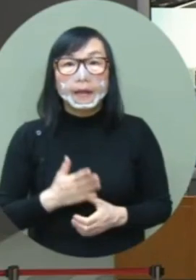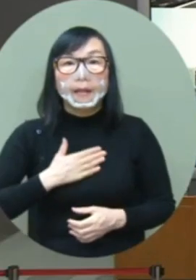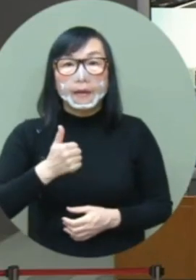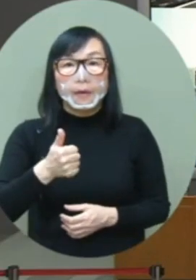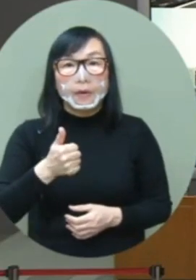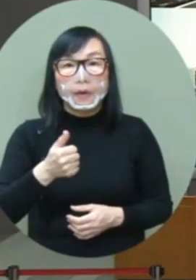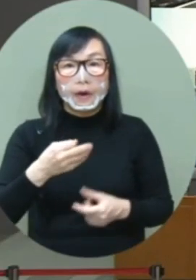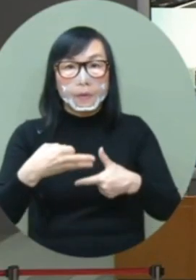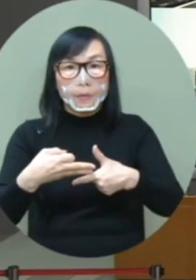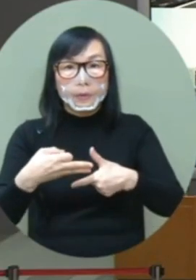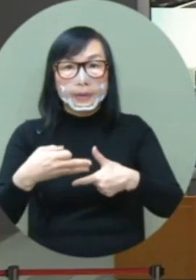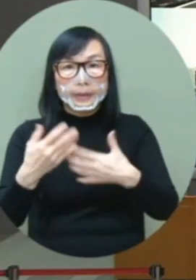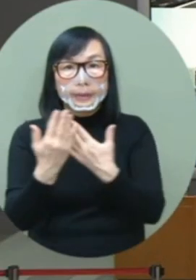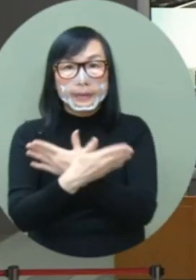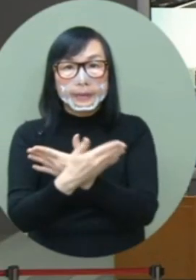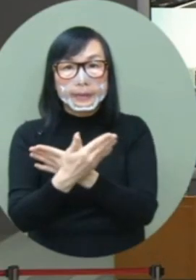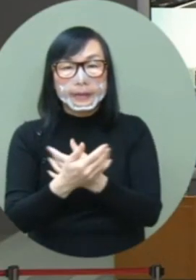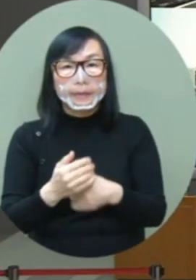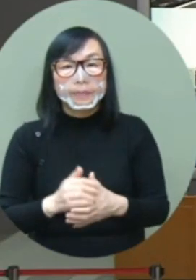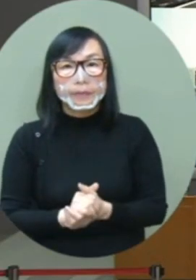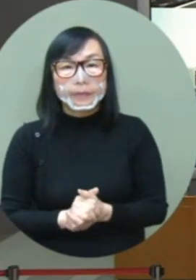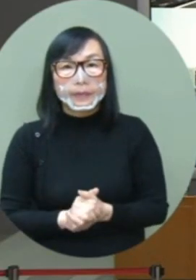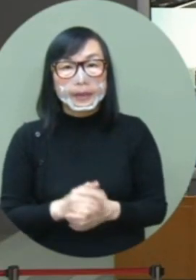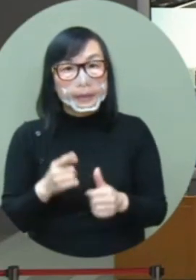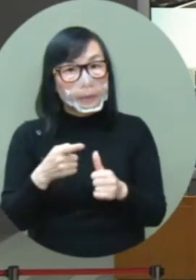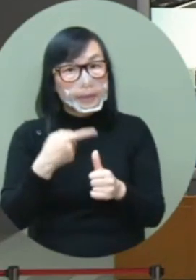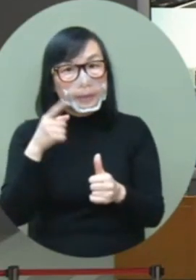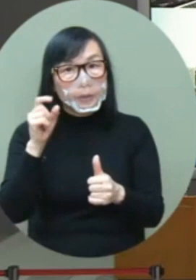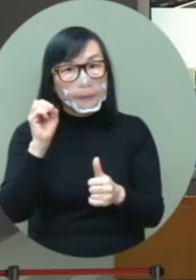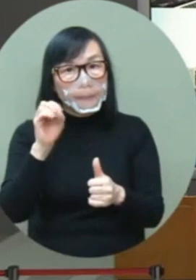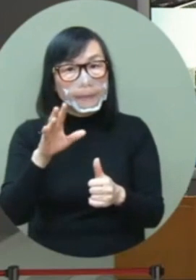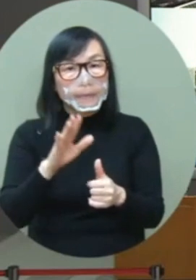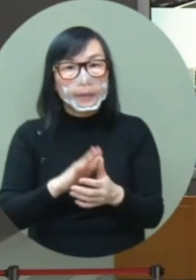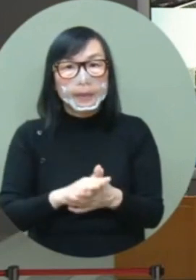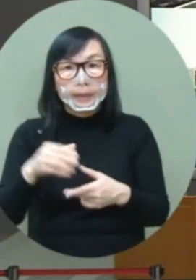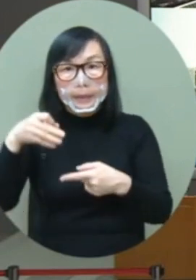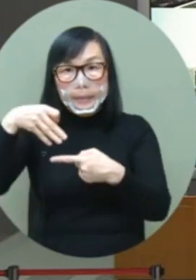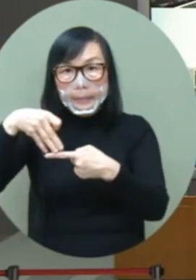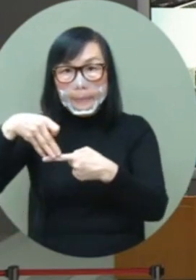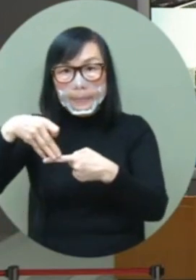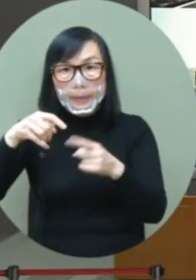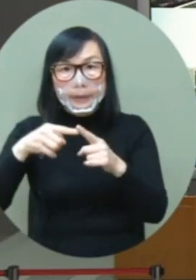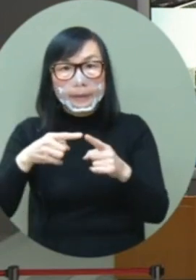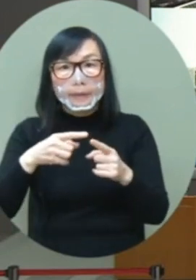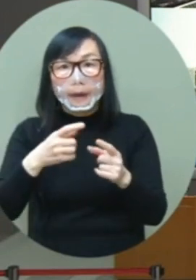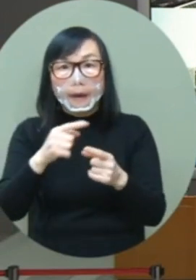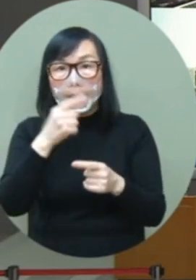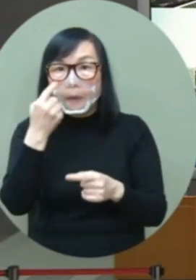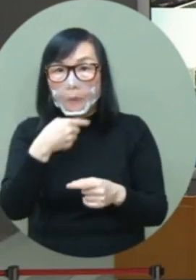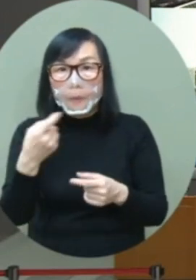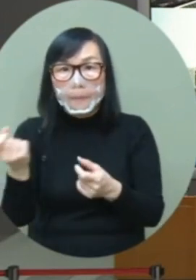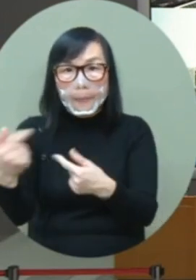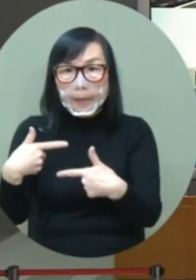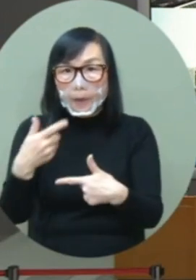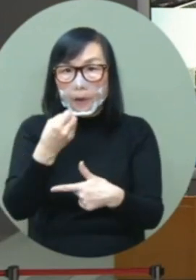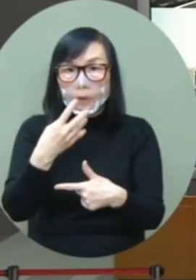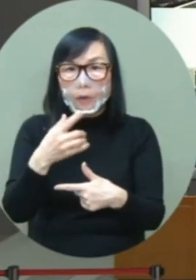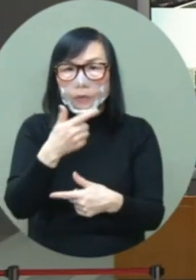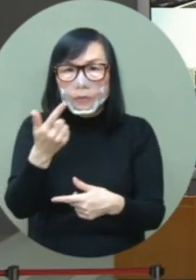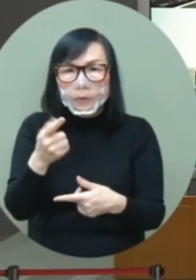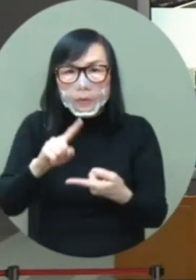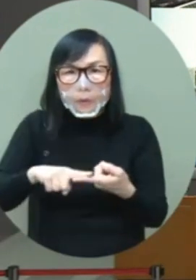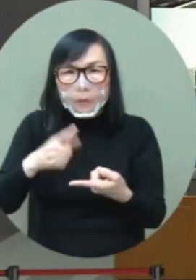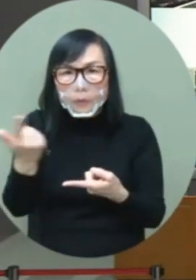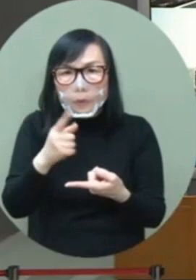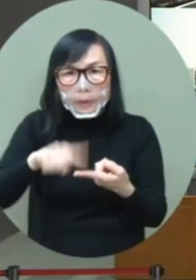你好啊 ，TVB 嘅。咁首先就想问翻咧，深圳其实人口系多过香港一倍嘅，但系点解人哋可以一